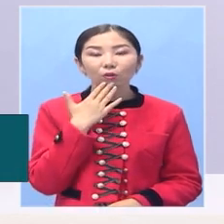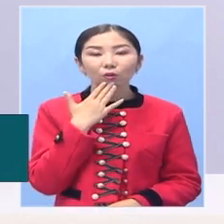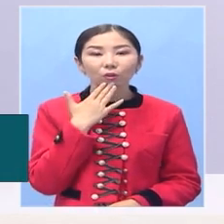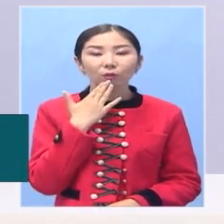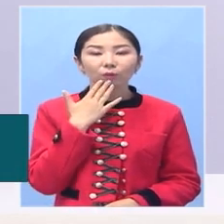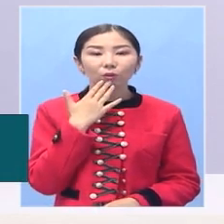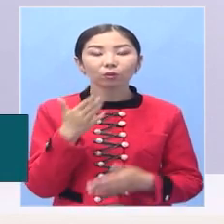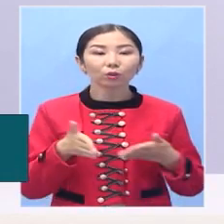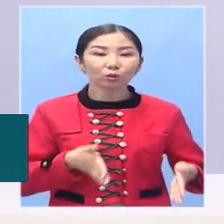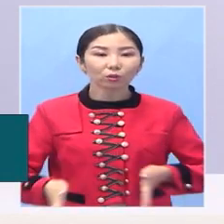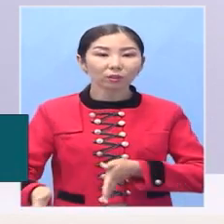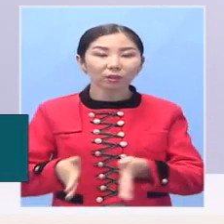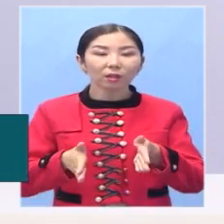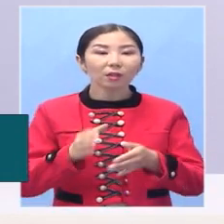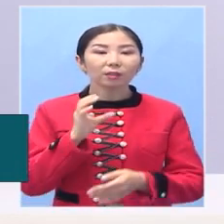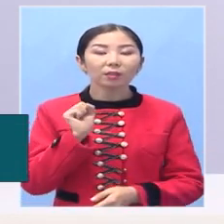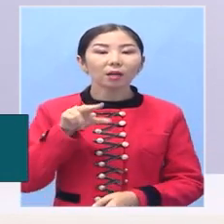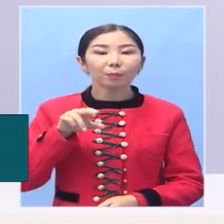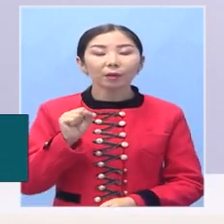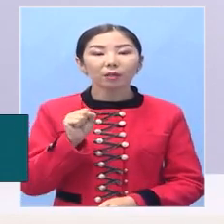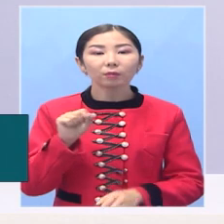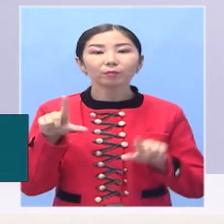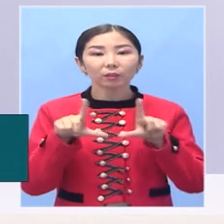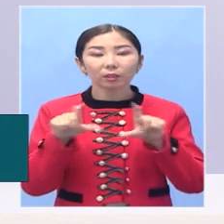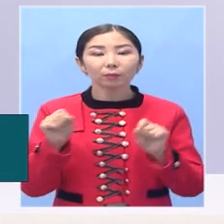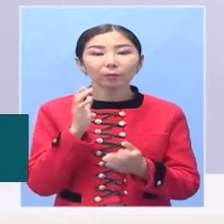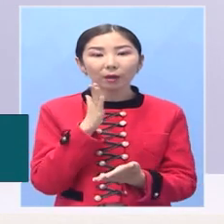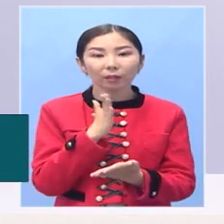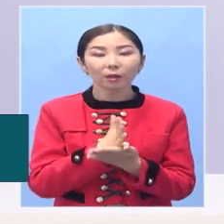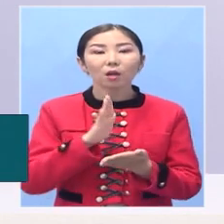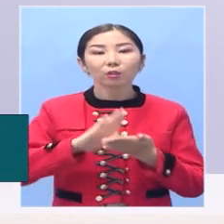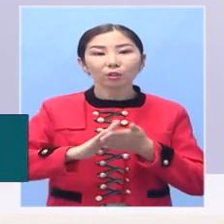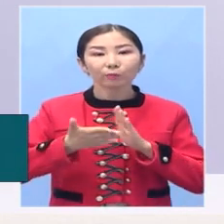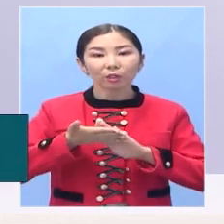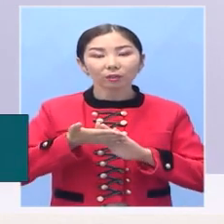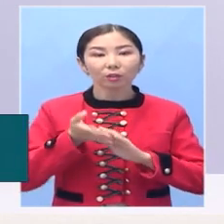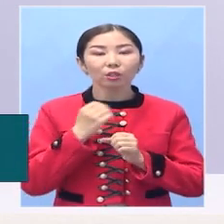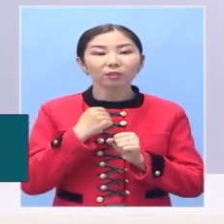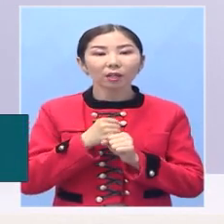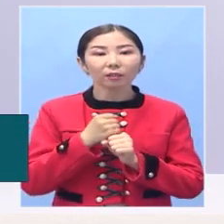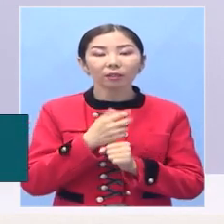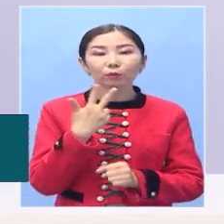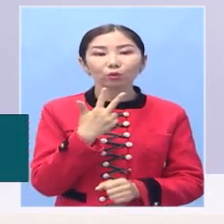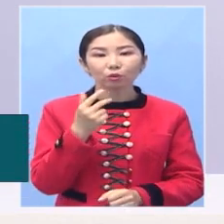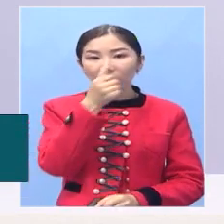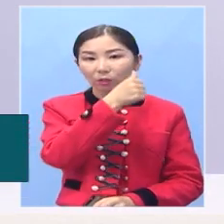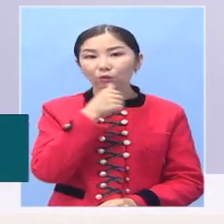ұлттық жол сапа орталығы деген бізде мекеме бар. Сол мекемемен келісімшартқа отырылды 3 жылға.